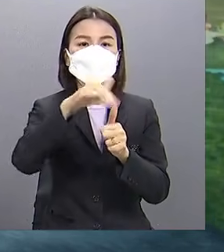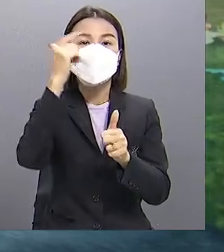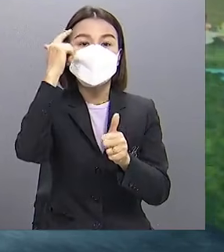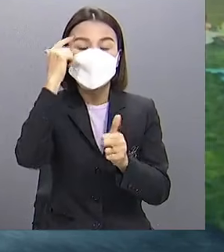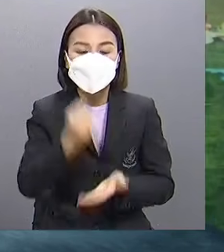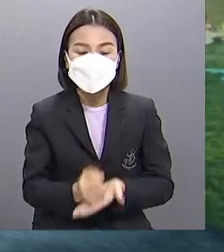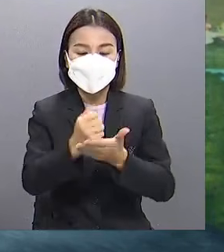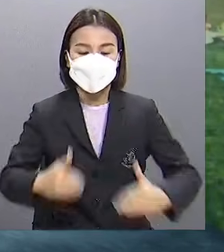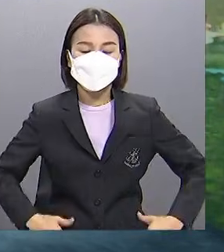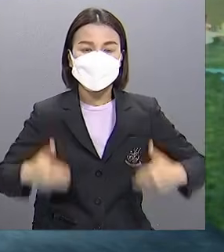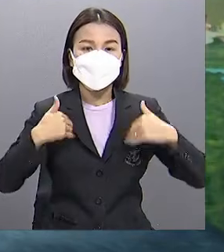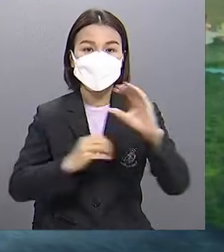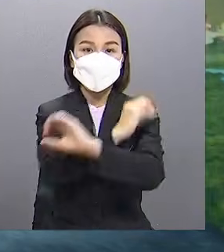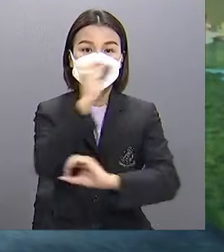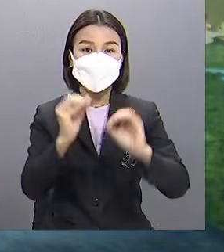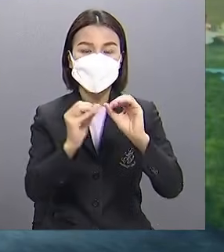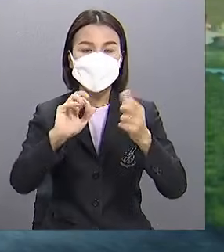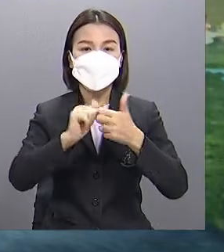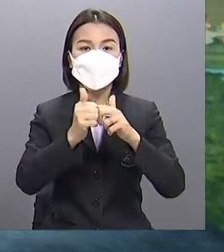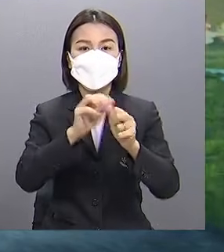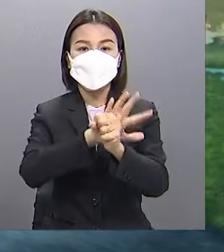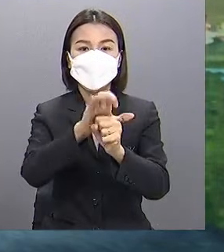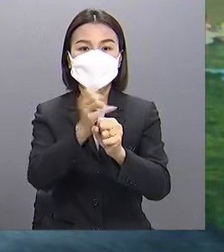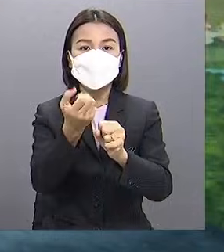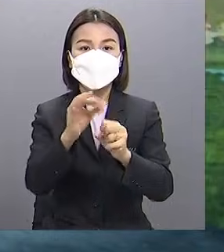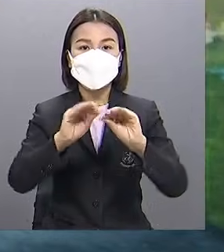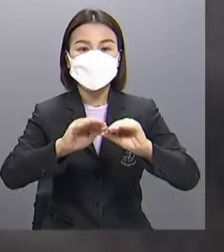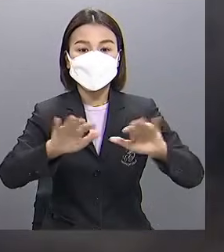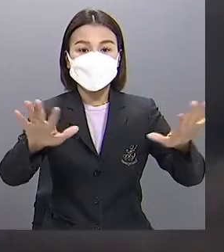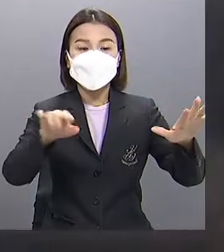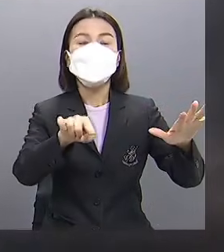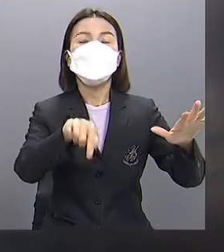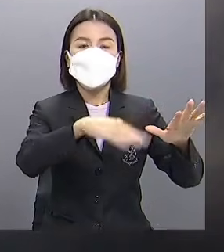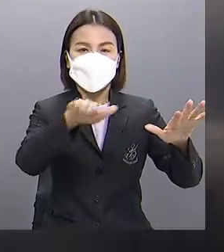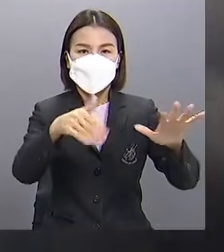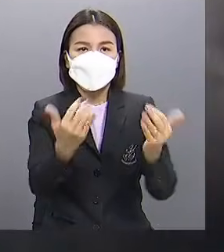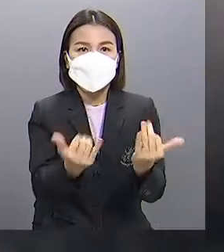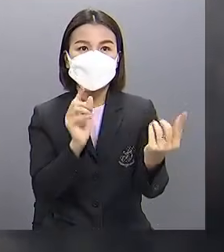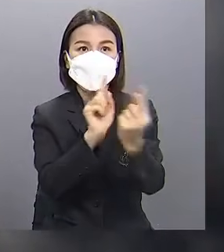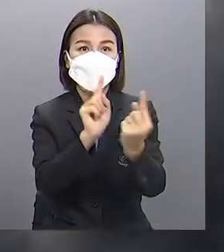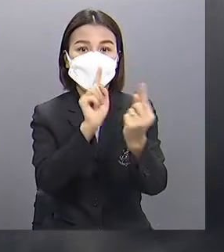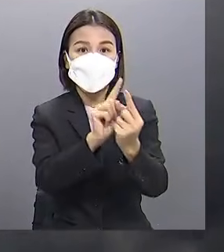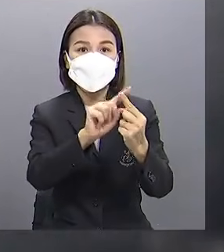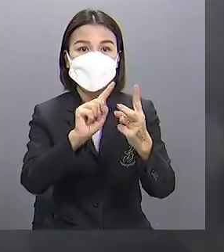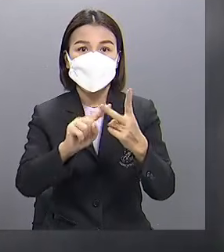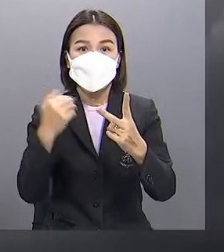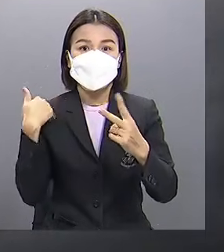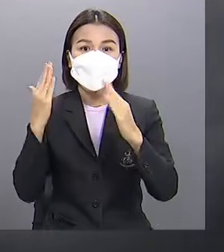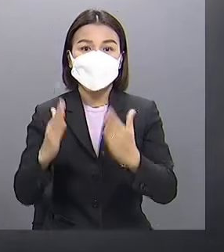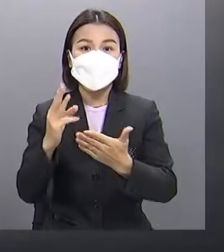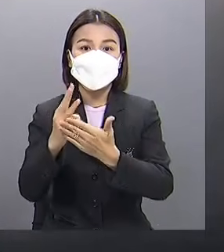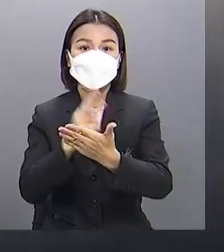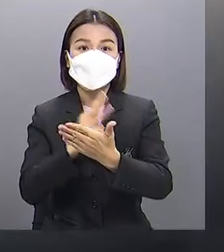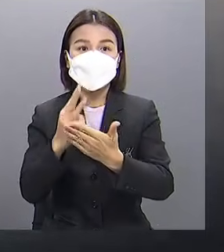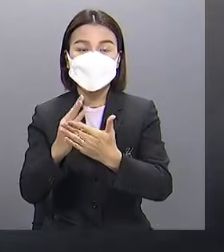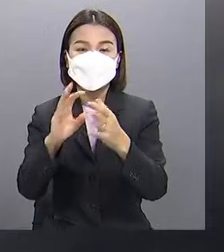างการแพร่ระบาดของโควิด-19 ที่เรากำลังเผชิญอยู่ในขณะนี้นะคะอีกฝากหนึ่งนักวิชาการด้านภูมิอากาศก็ได้ออกมาคาดการณ์ว่